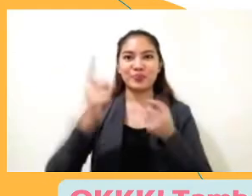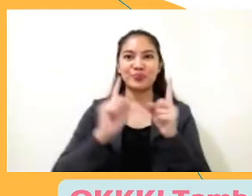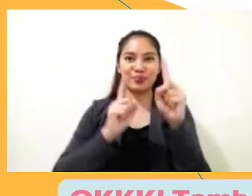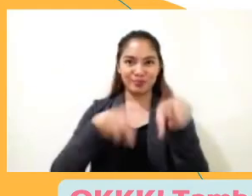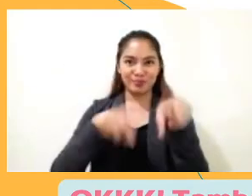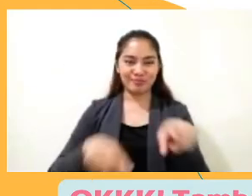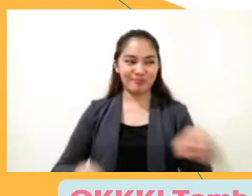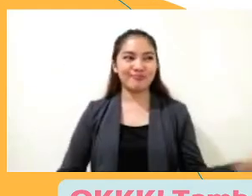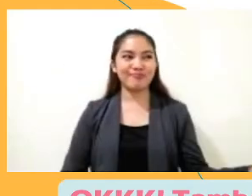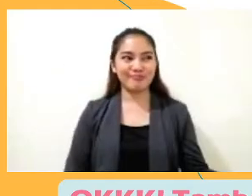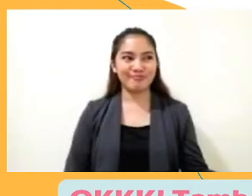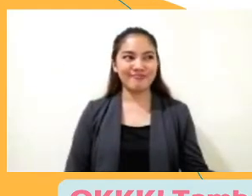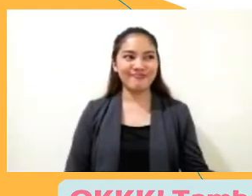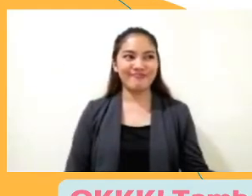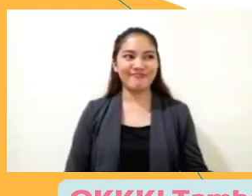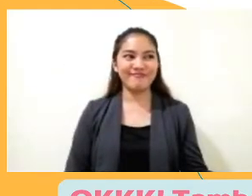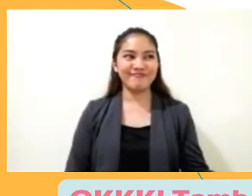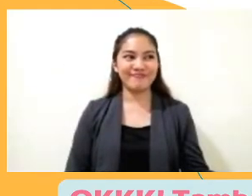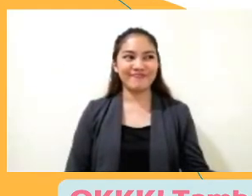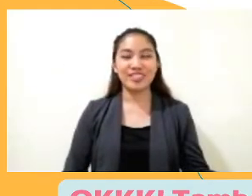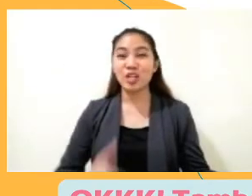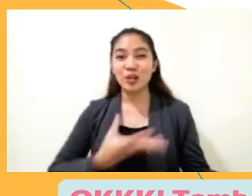Sino gusto mauna?